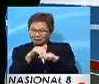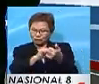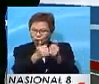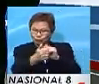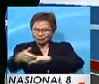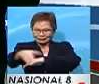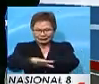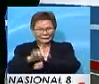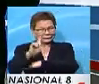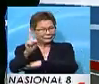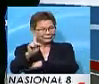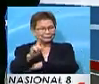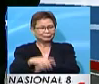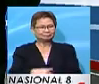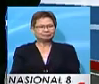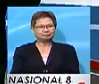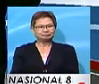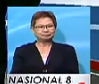itu